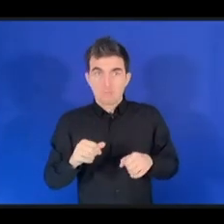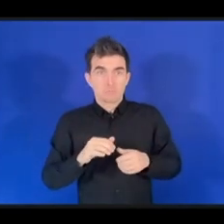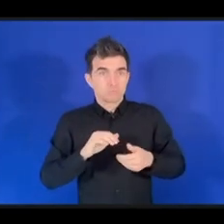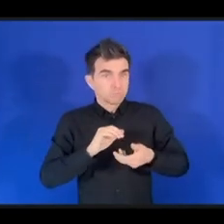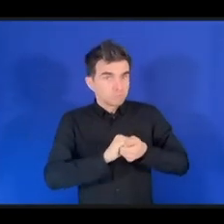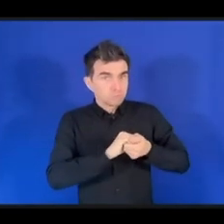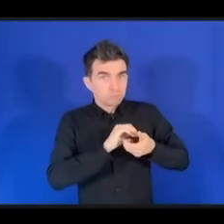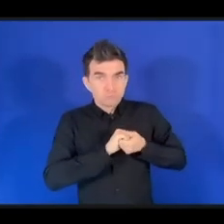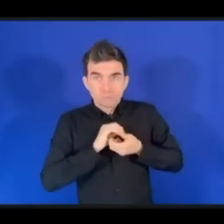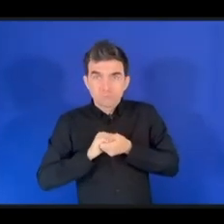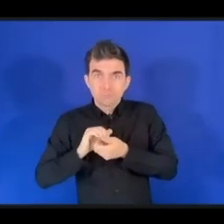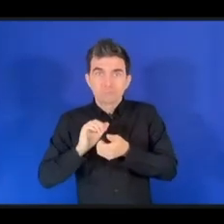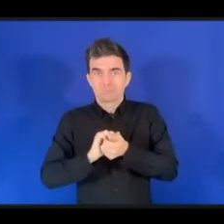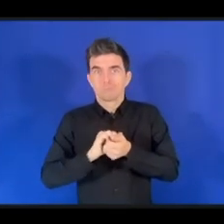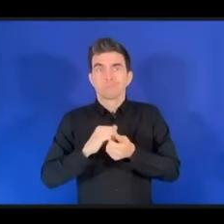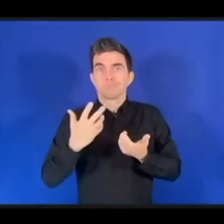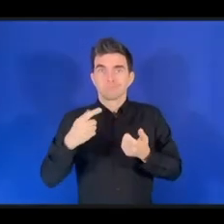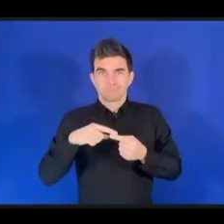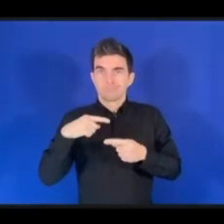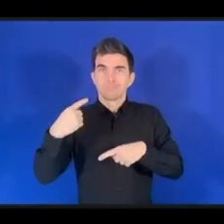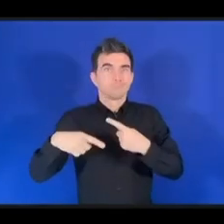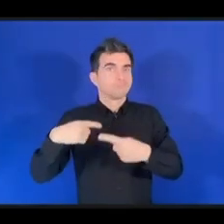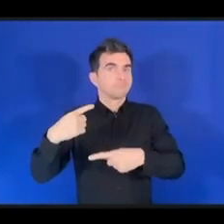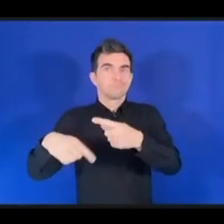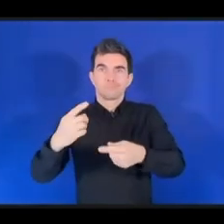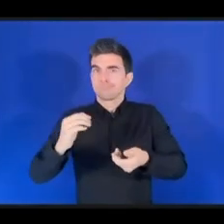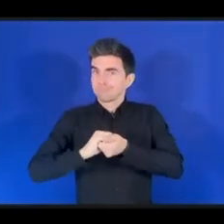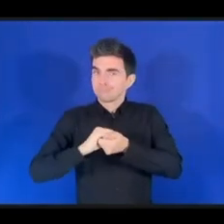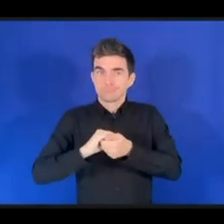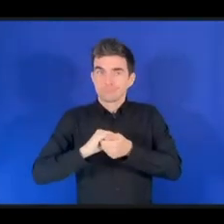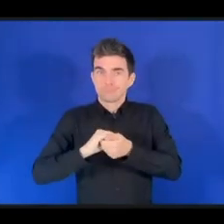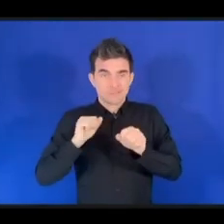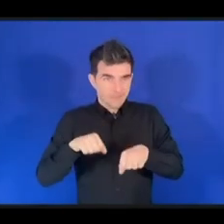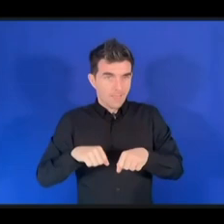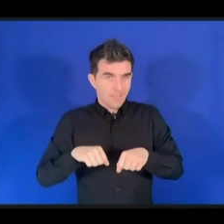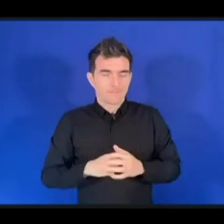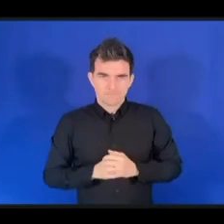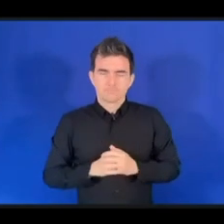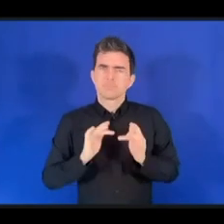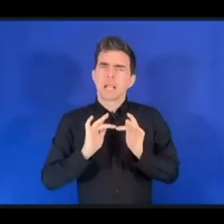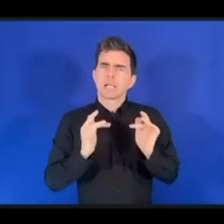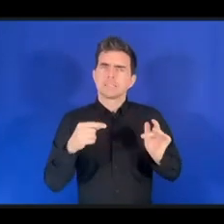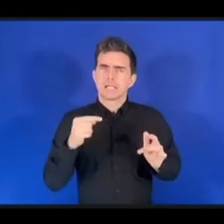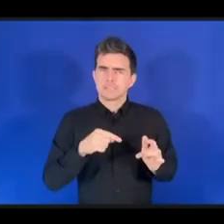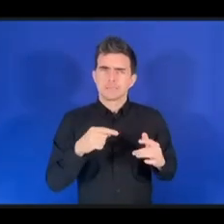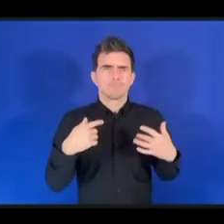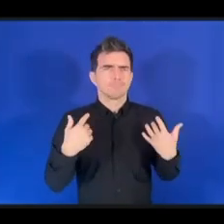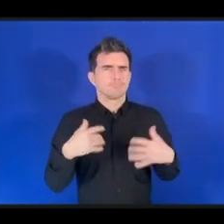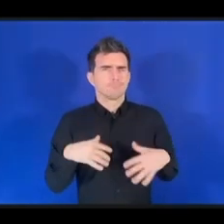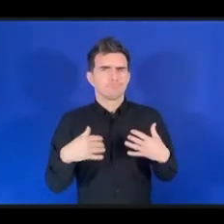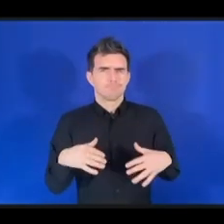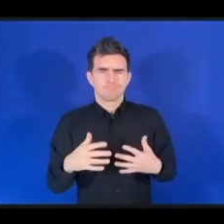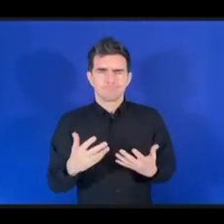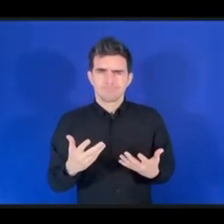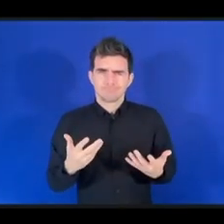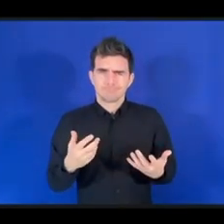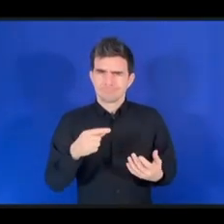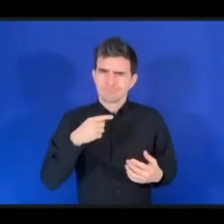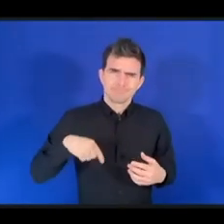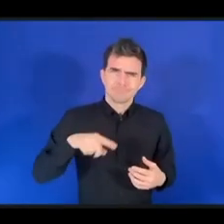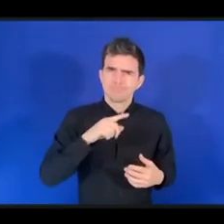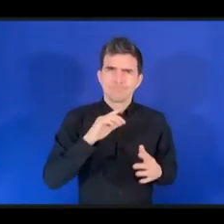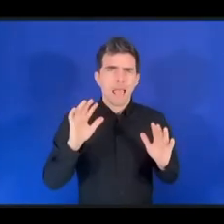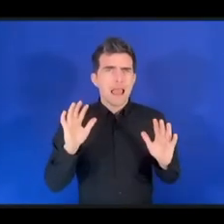un élément d'infrastructure indispensable à notre vie quotidienne et à nos activités économiques et dans la vie privée euh